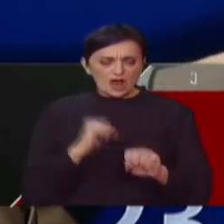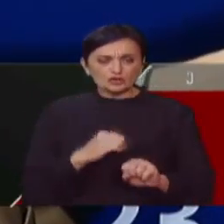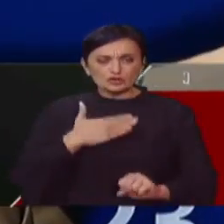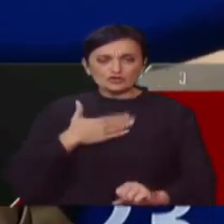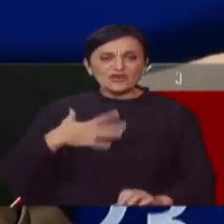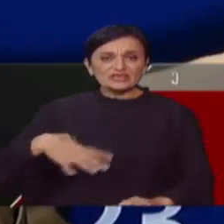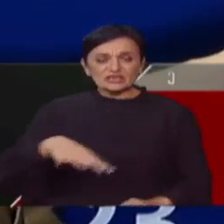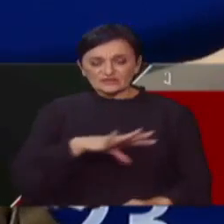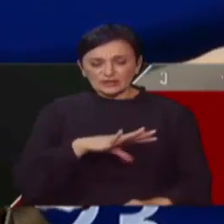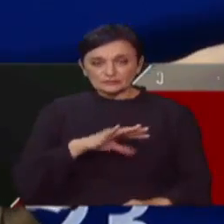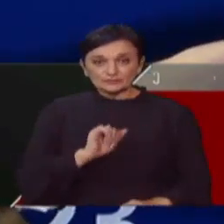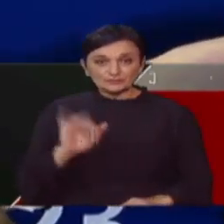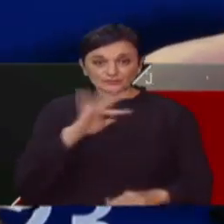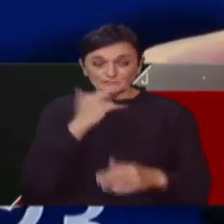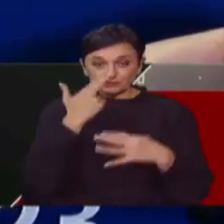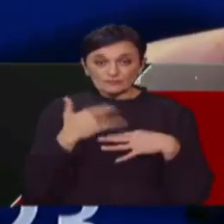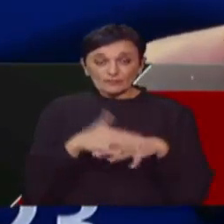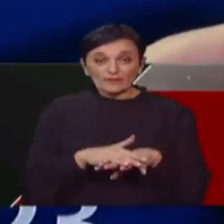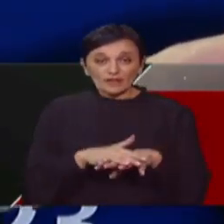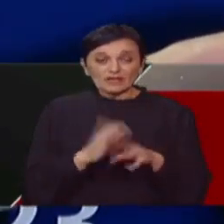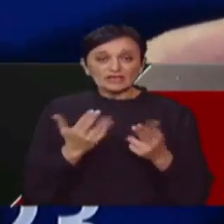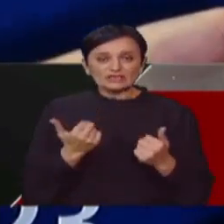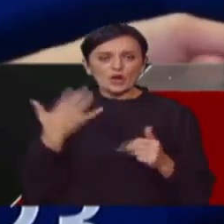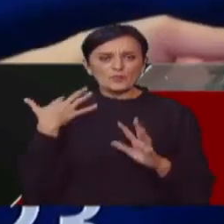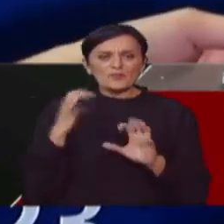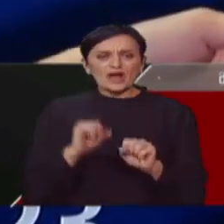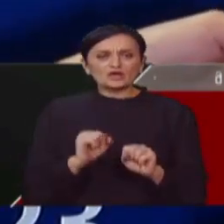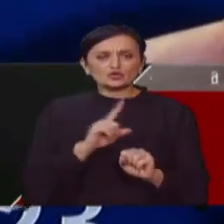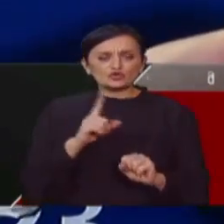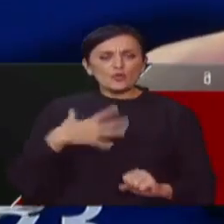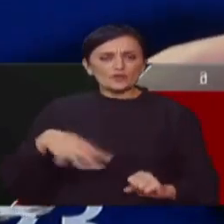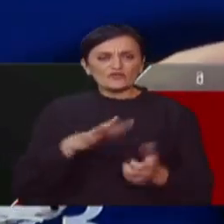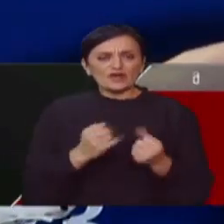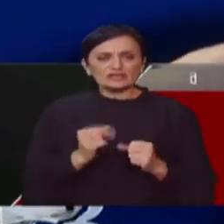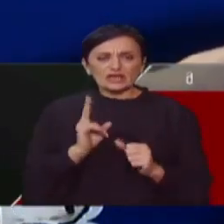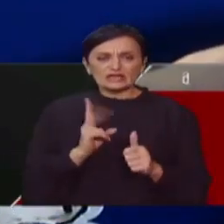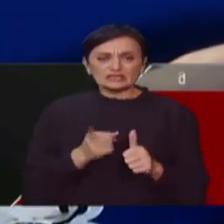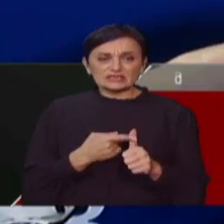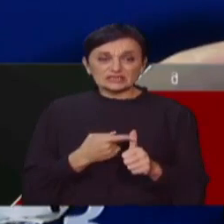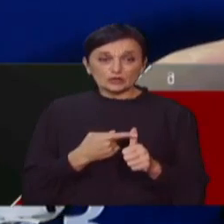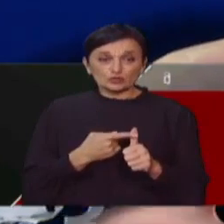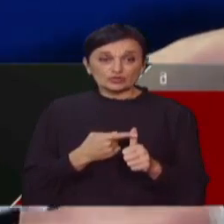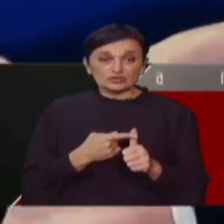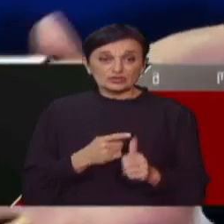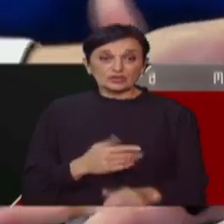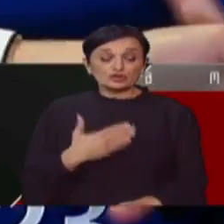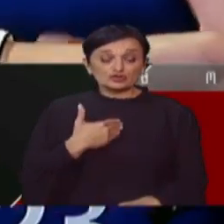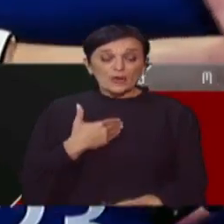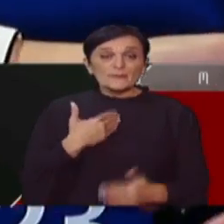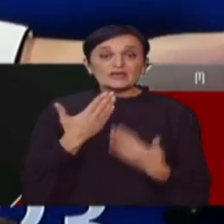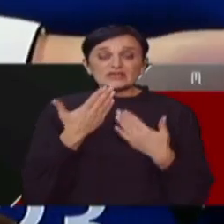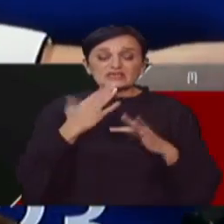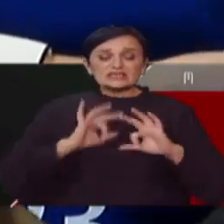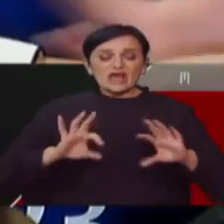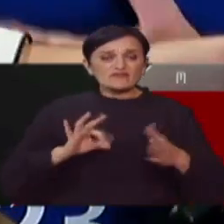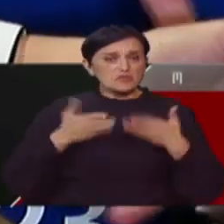ქვეყნის ევროინტეგრაციის და მხარდამჭერი იმისა, რომ ქვეყანა მიიღოს კანდიდატის სტატუსი. ჩემი გზავნილი არის